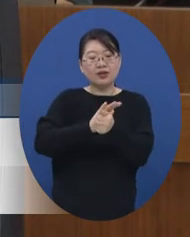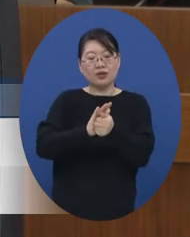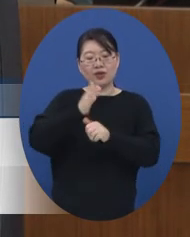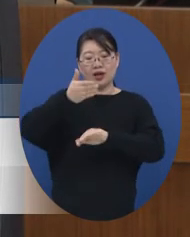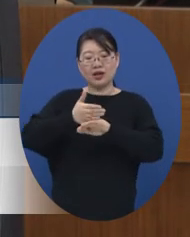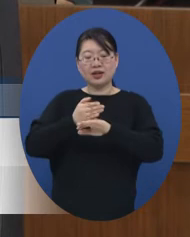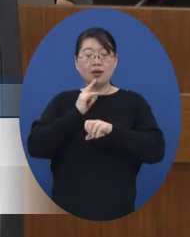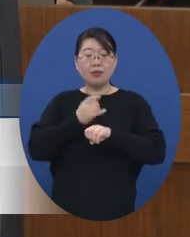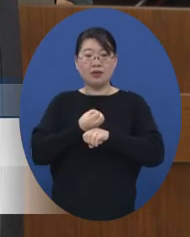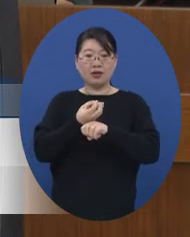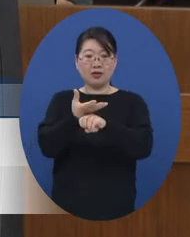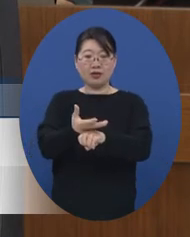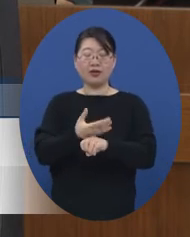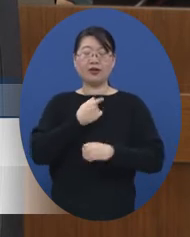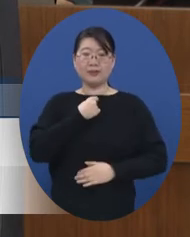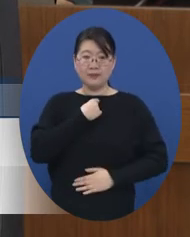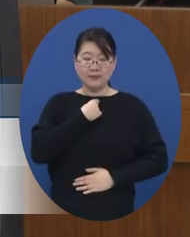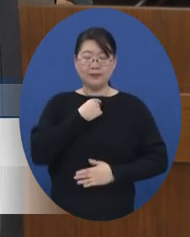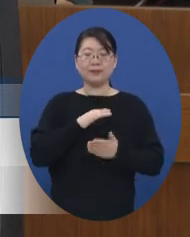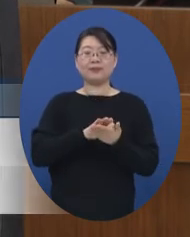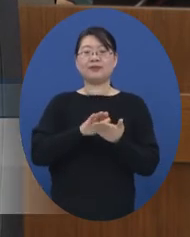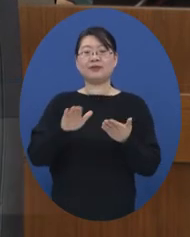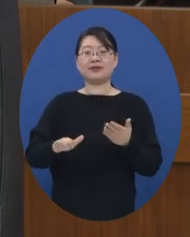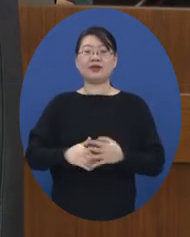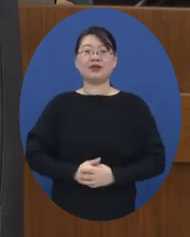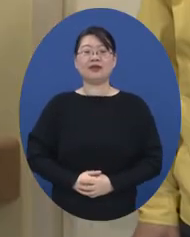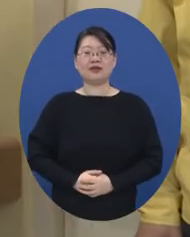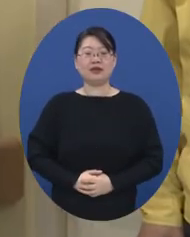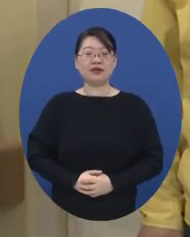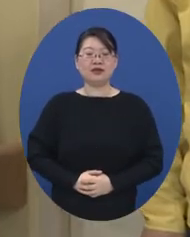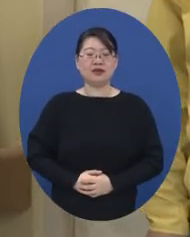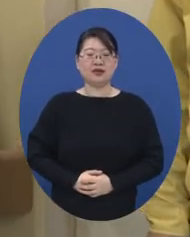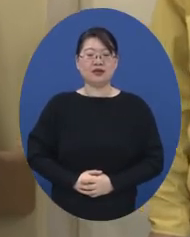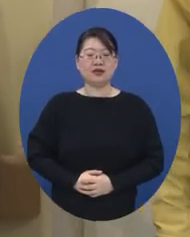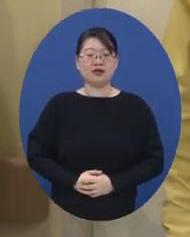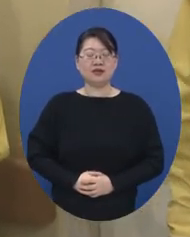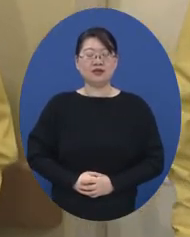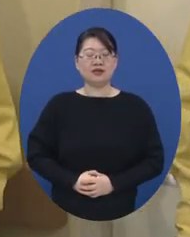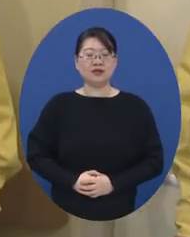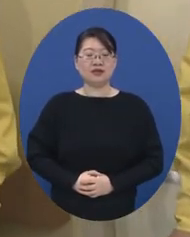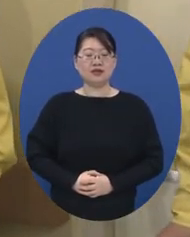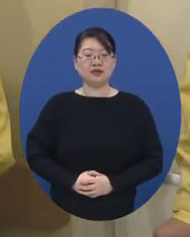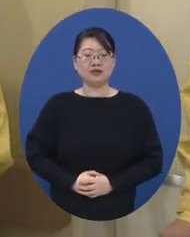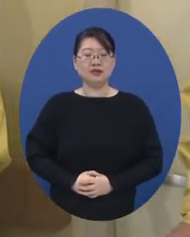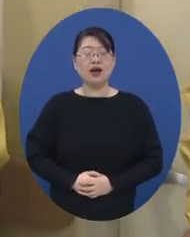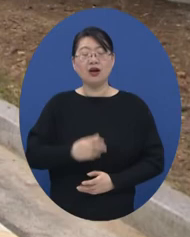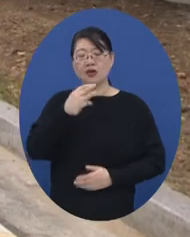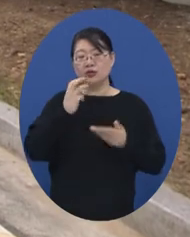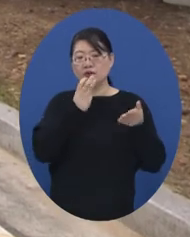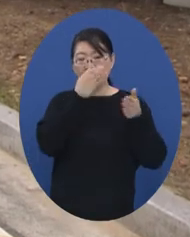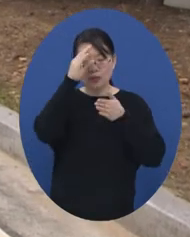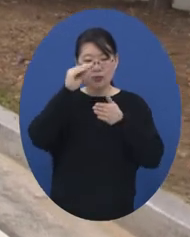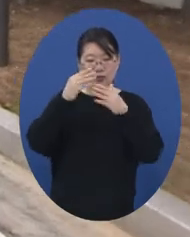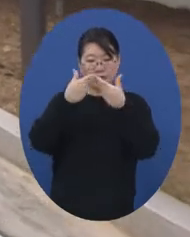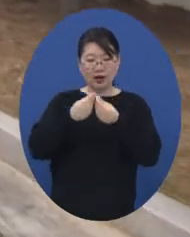여러분들에게 격려와 감사의 말씀을 드리고 싶습니다. 경기도의 모범 사례를 다른